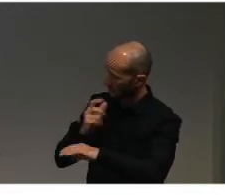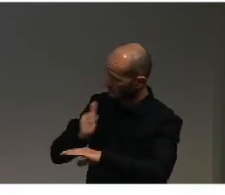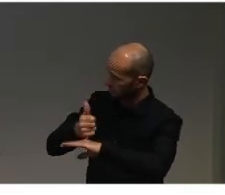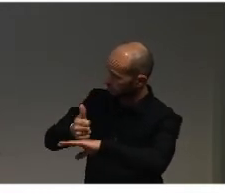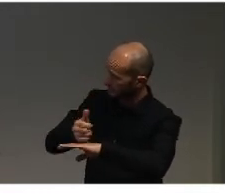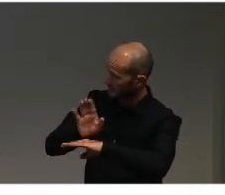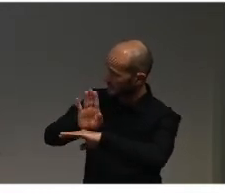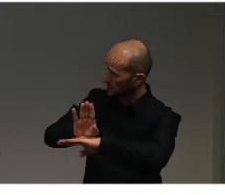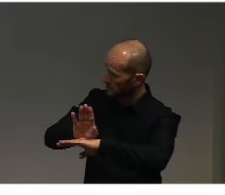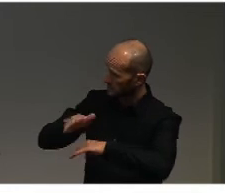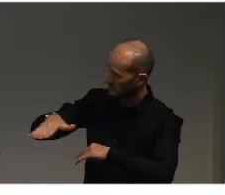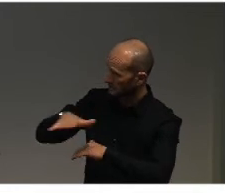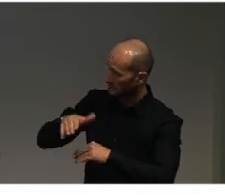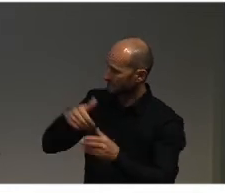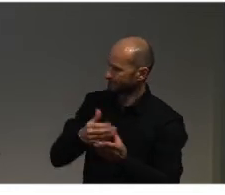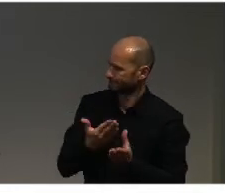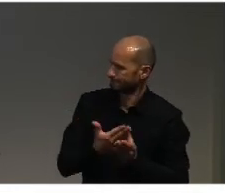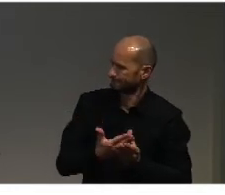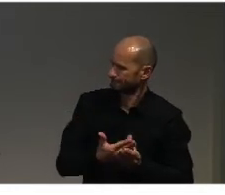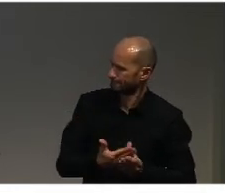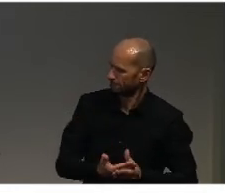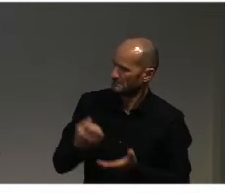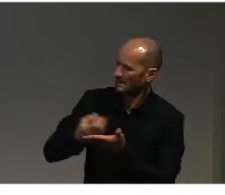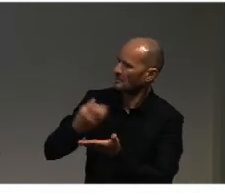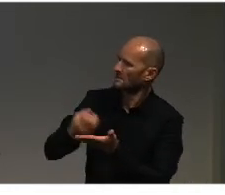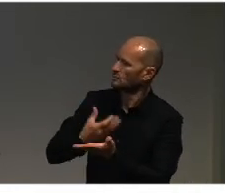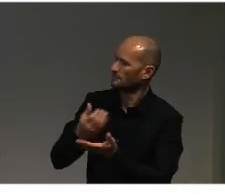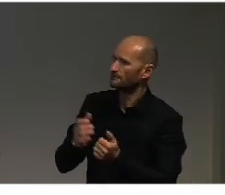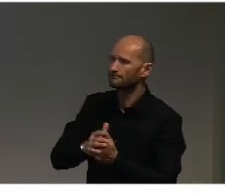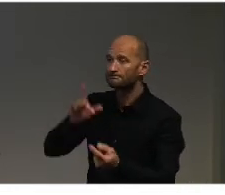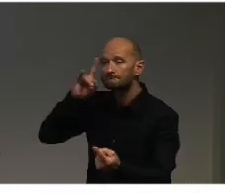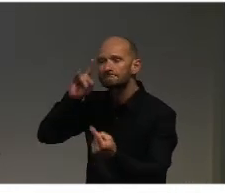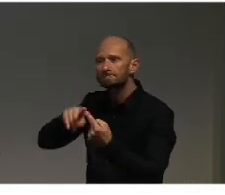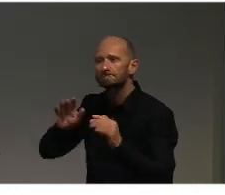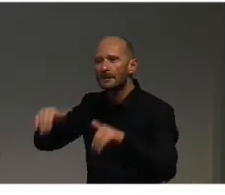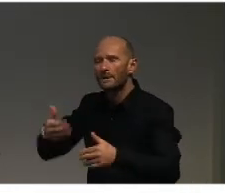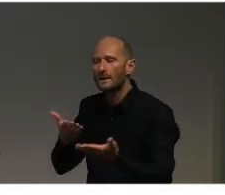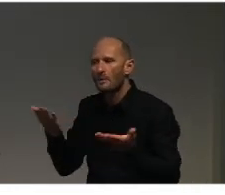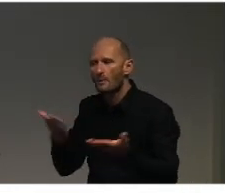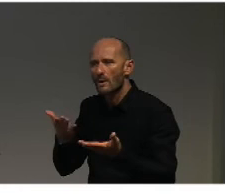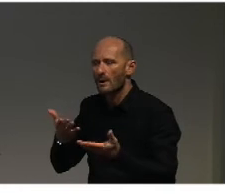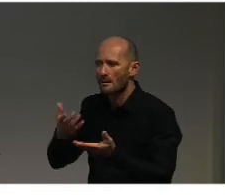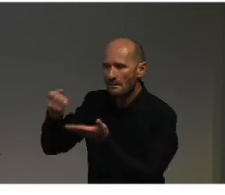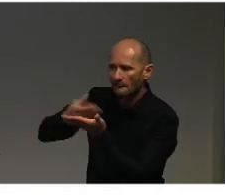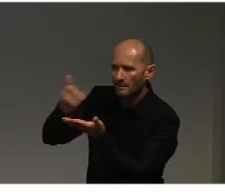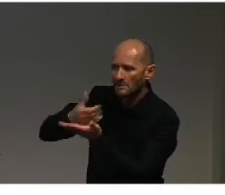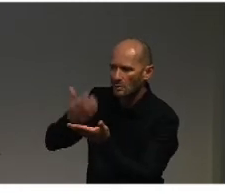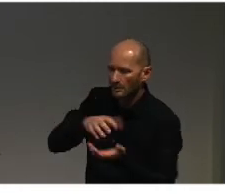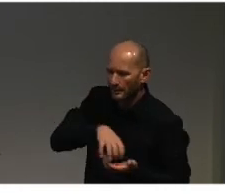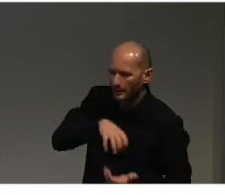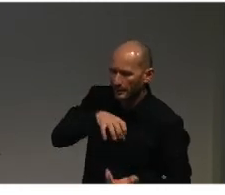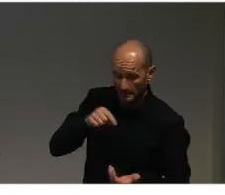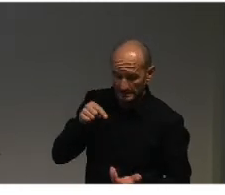la documentation de l'exposome. Et après, ce qui se pose comme question et comme enjeu, c'est de pouvoir utiliser ces données qui sont collectées au fur et à